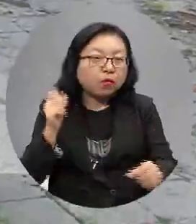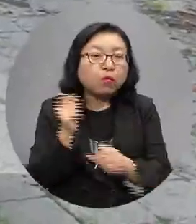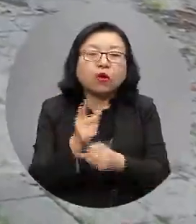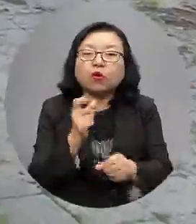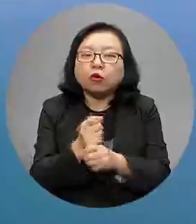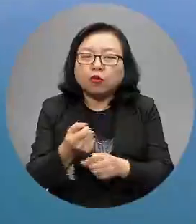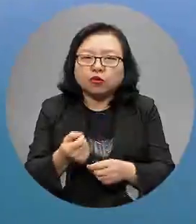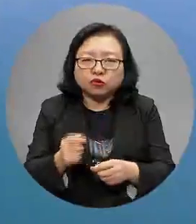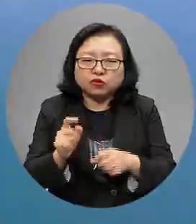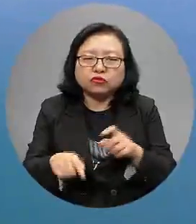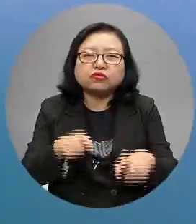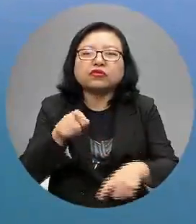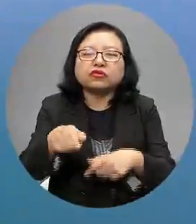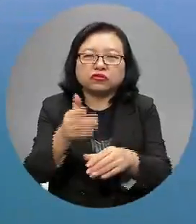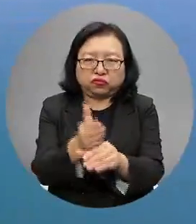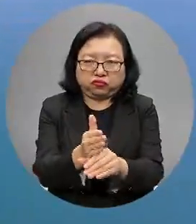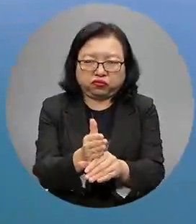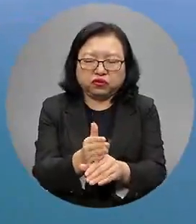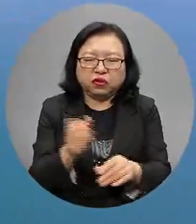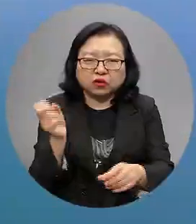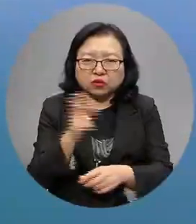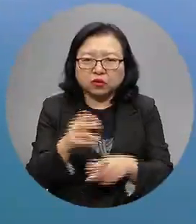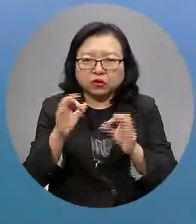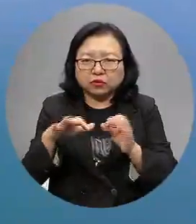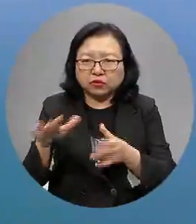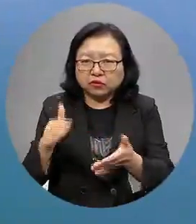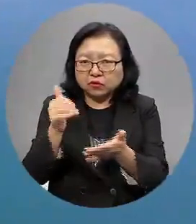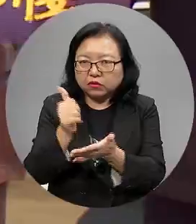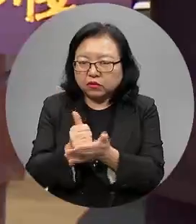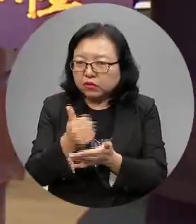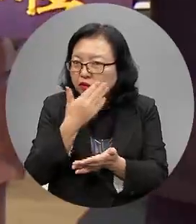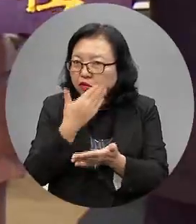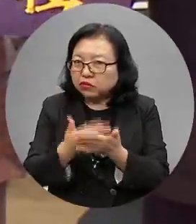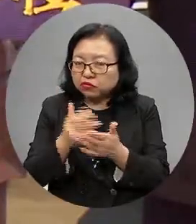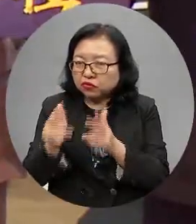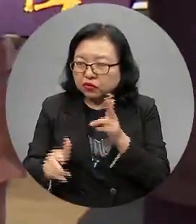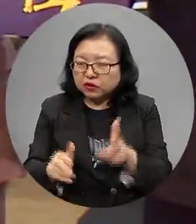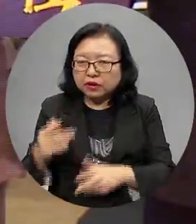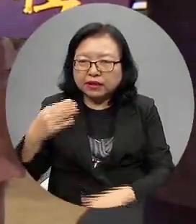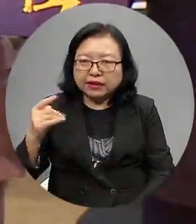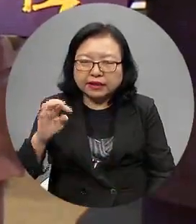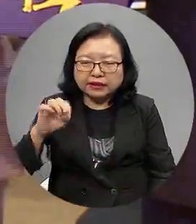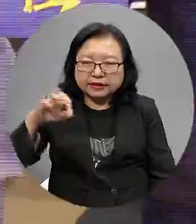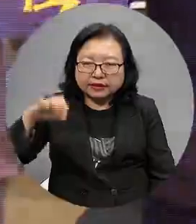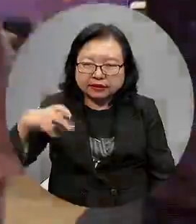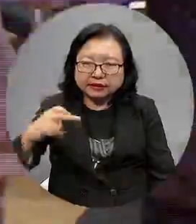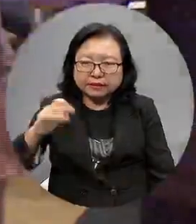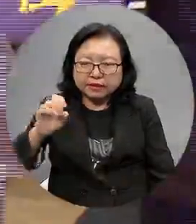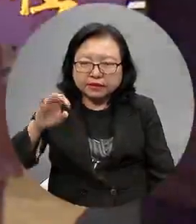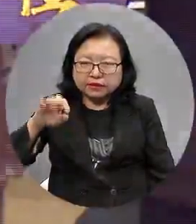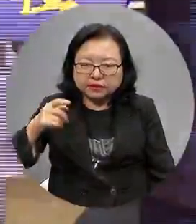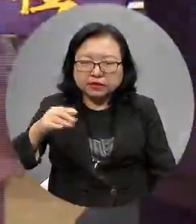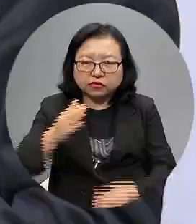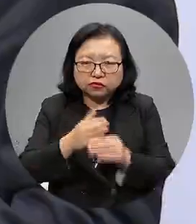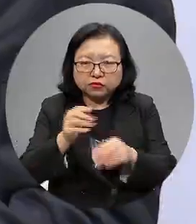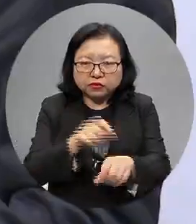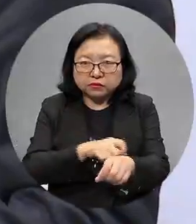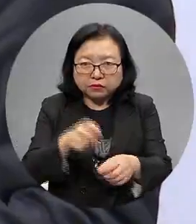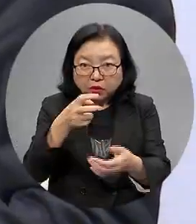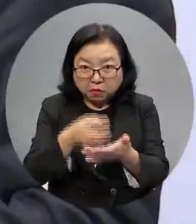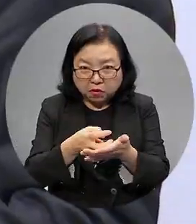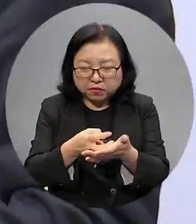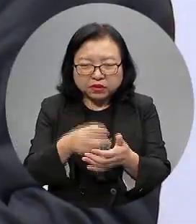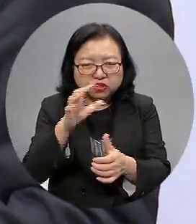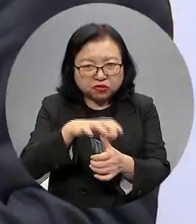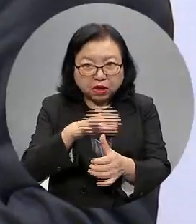사업입니다. 여기에 김용환 지사의 역점 사업인 레이크파크와 중부내륙특별법은 과도한 규제를 풀고